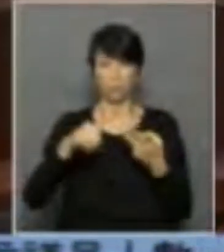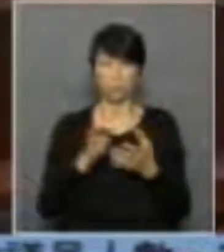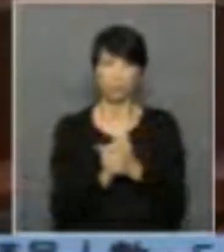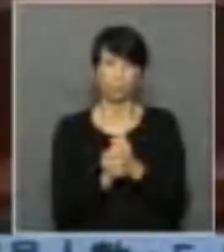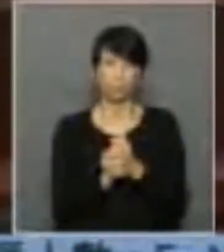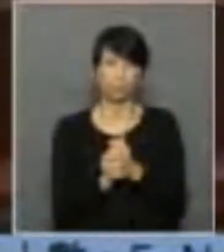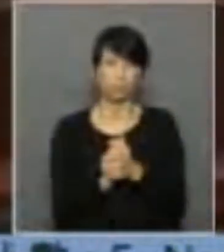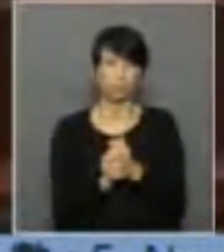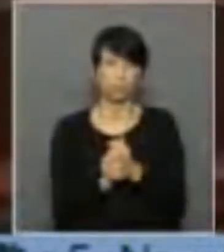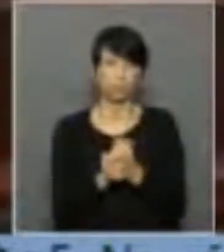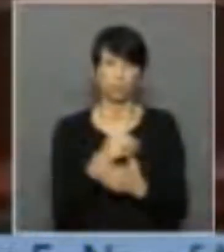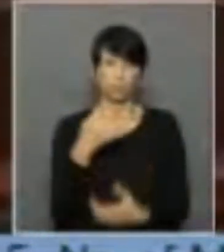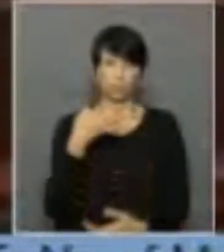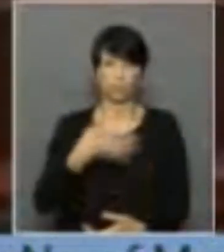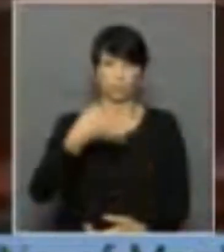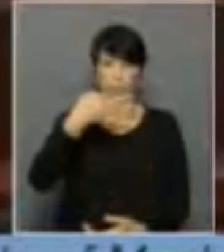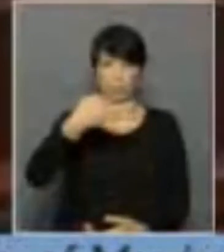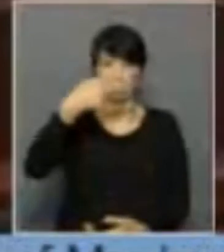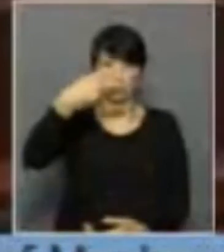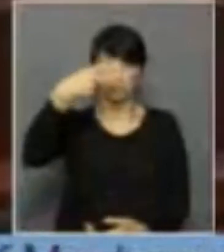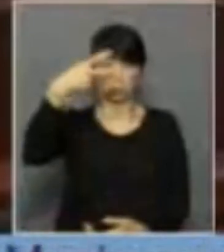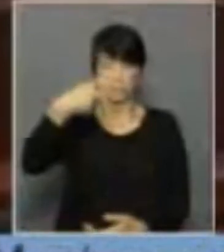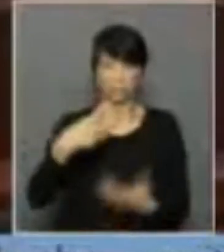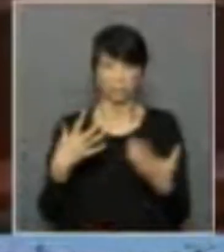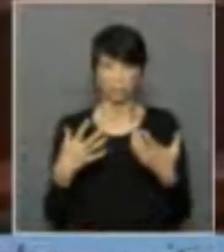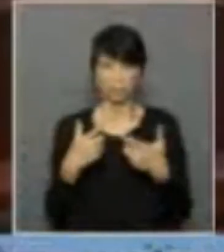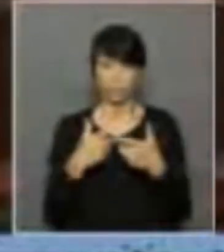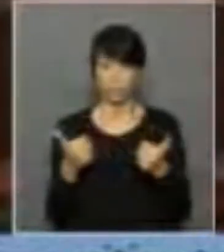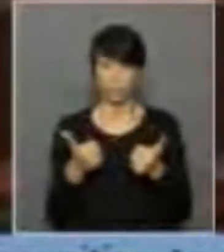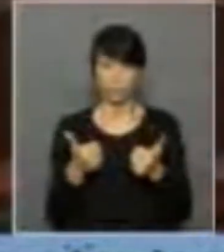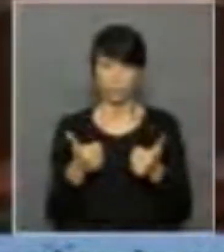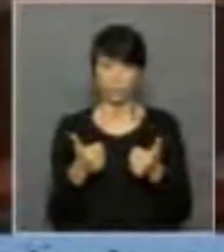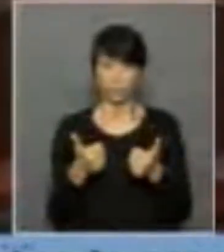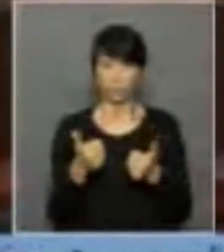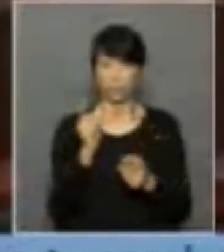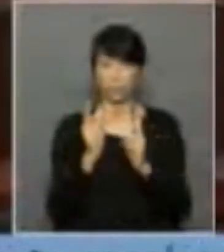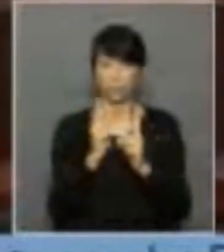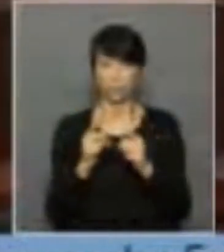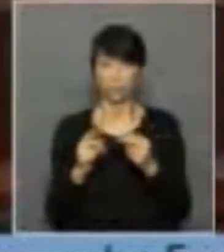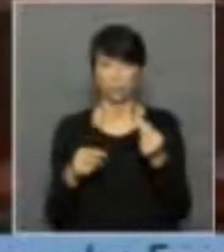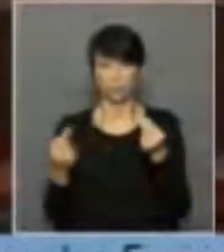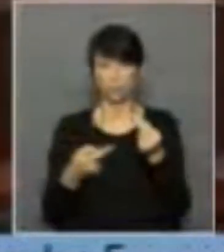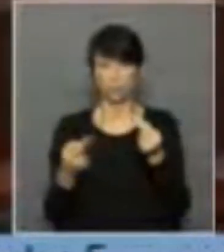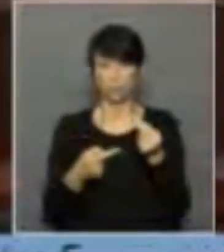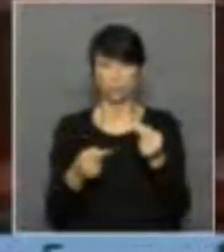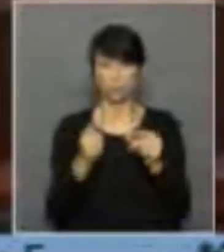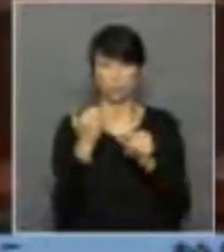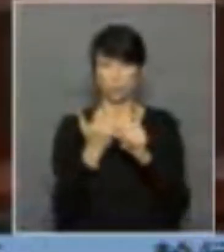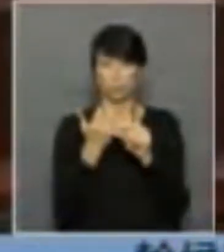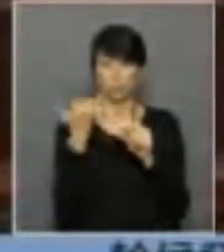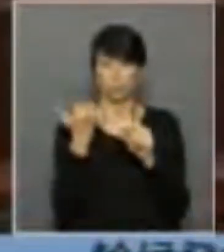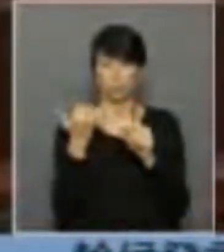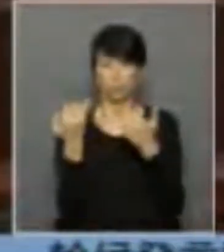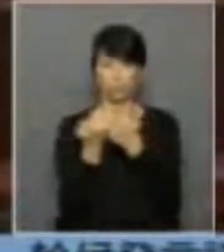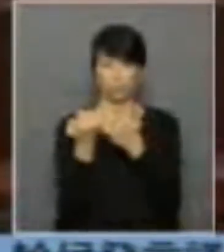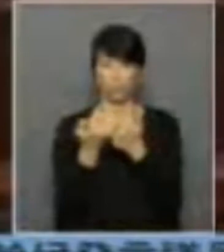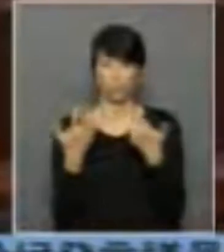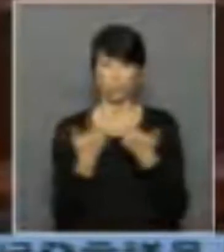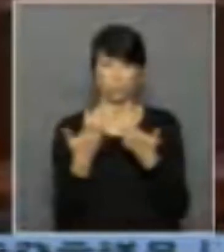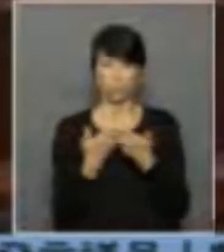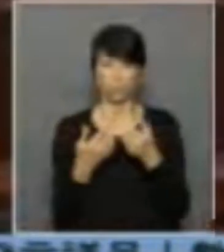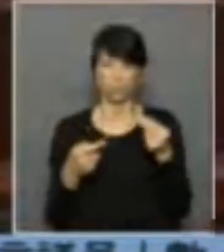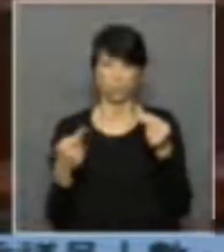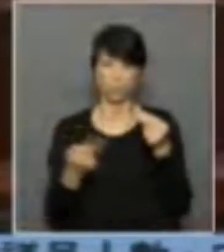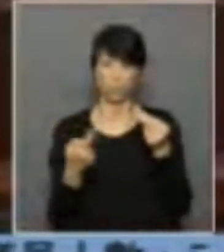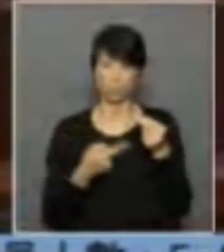個3322合格嘅學生，或者用70000個咧。是這個中六畢業生計算，我用70000個計